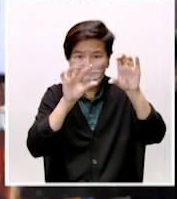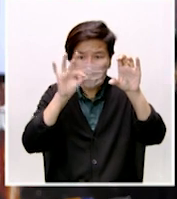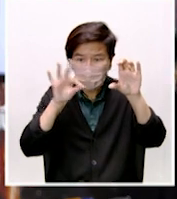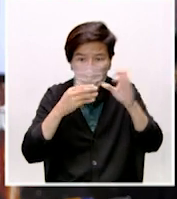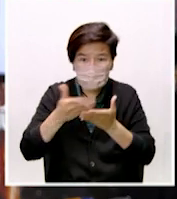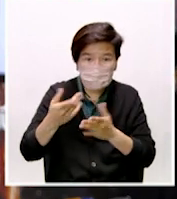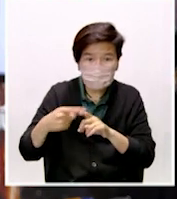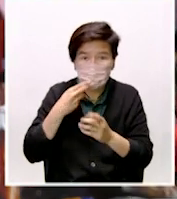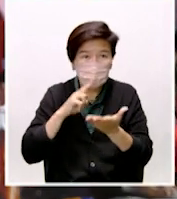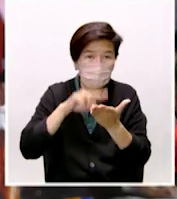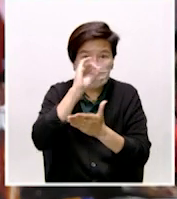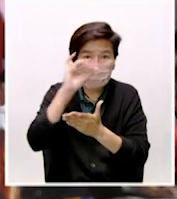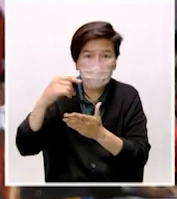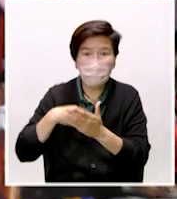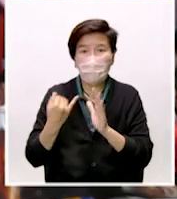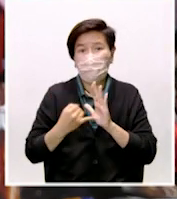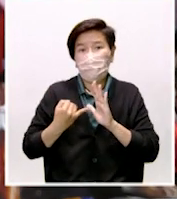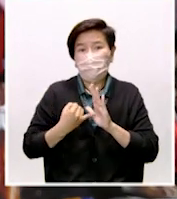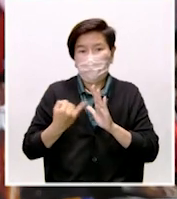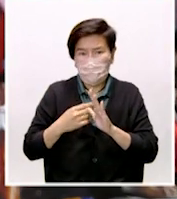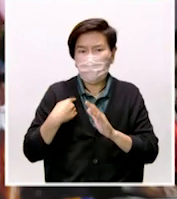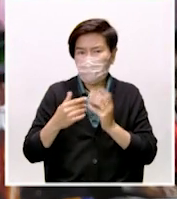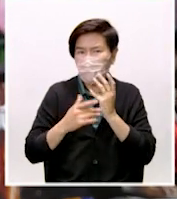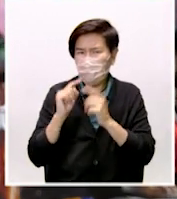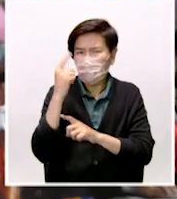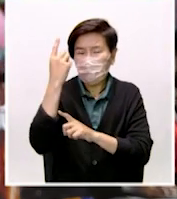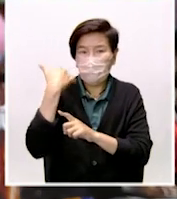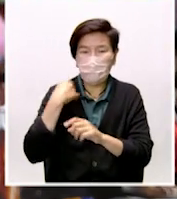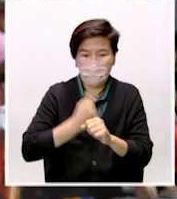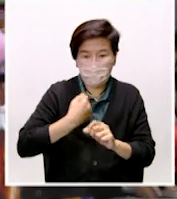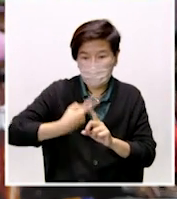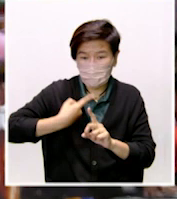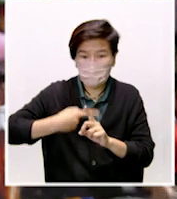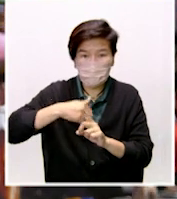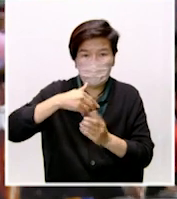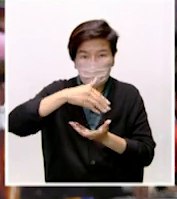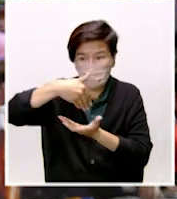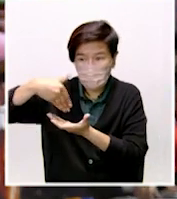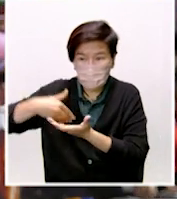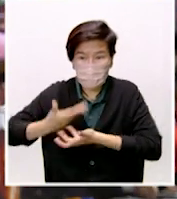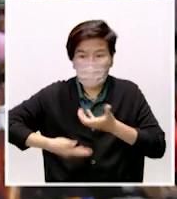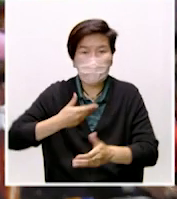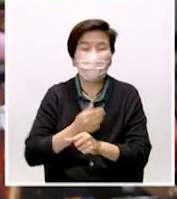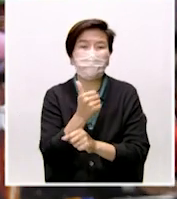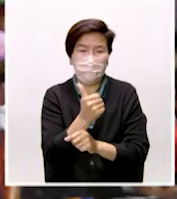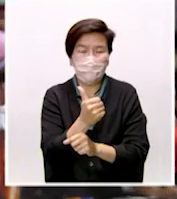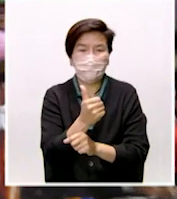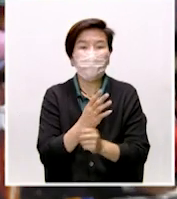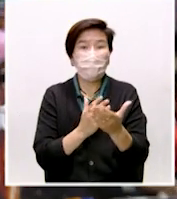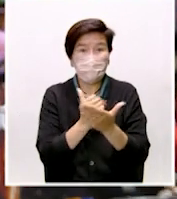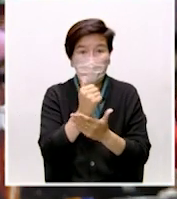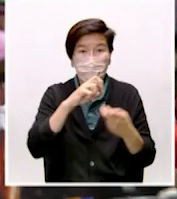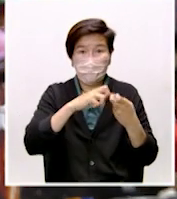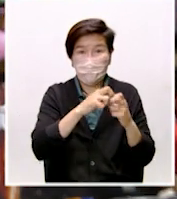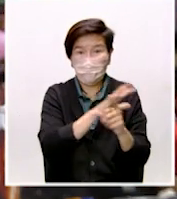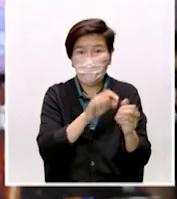านค้าให้ทันสมัยขึ้นซึ่งร้านค้าสามารถที่จะเสริมรายได้กับตัวเองเพื่อจะผ่านวิกฤตไปด้วยกันนะครับโดยเราอาศัยแพลตฟอร์มของทาง